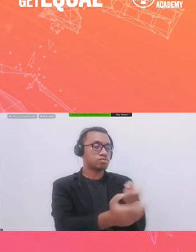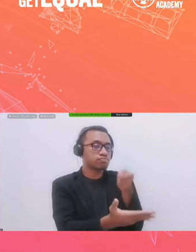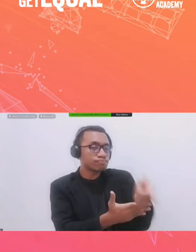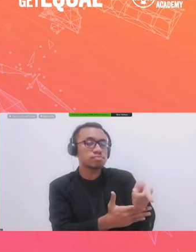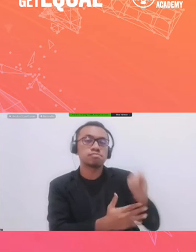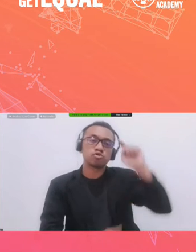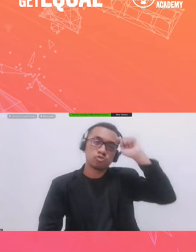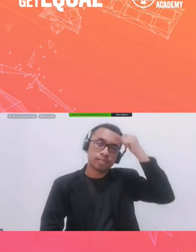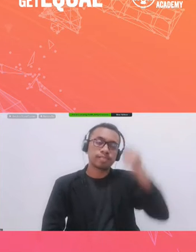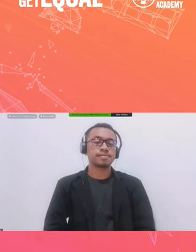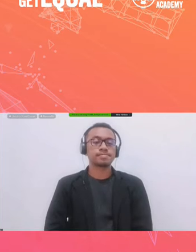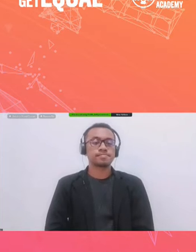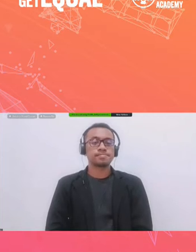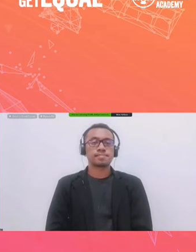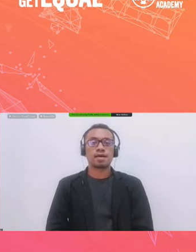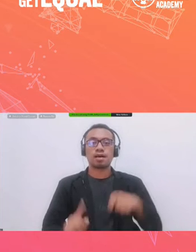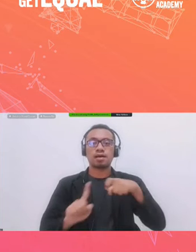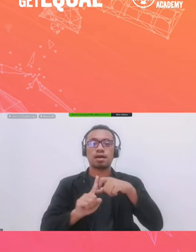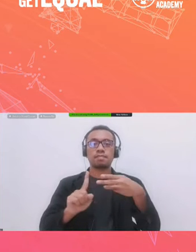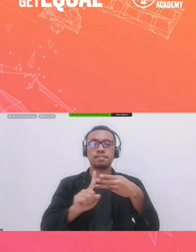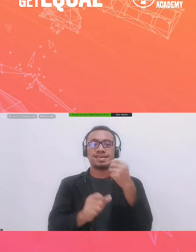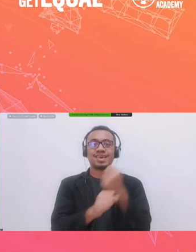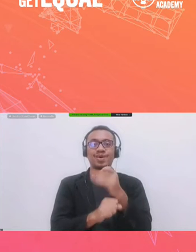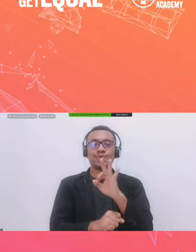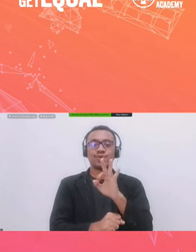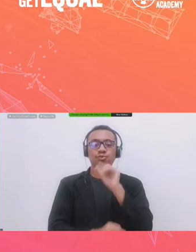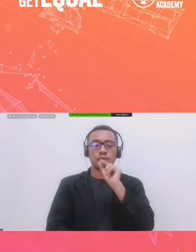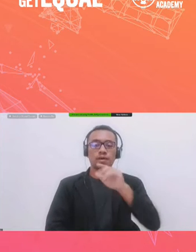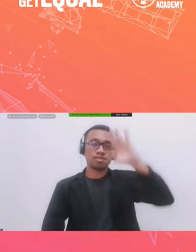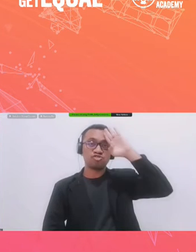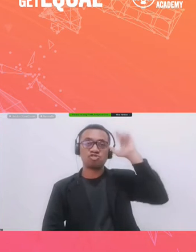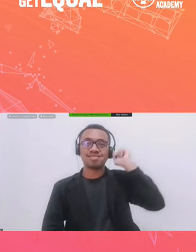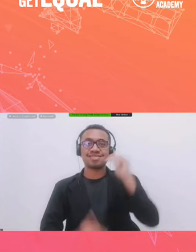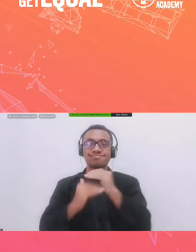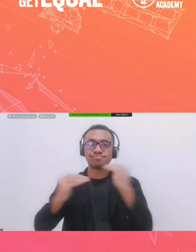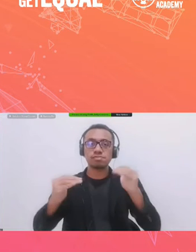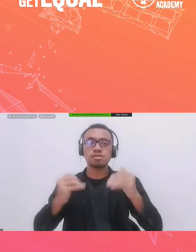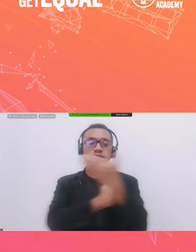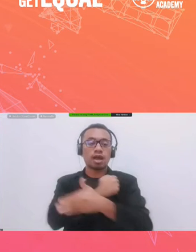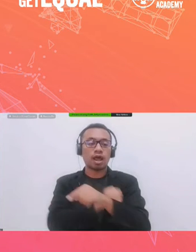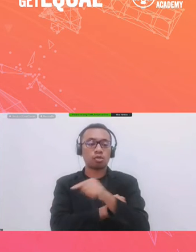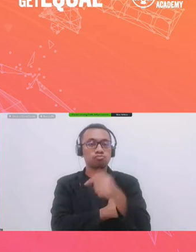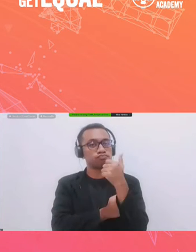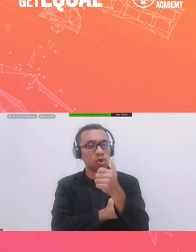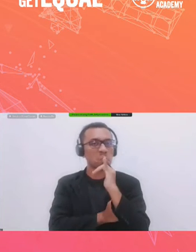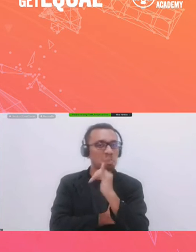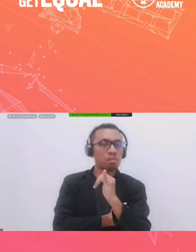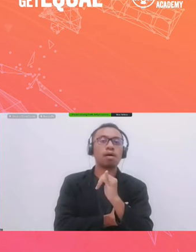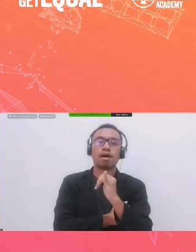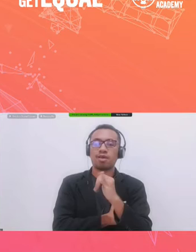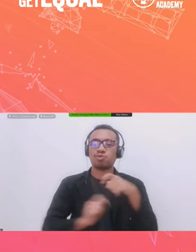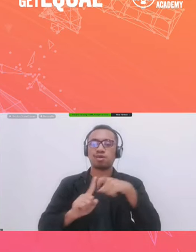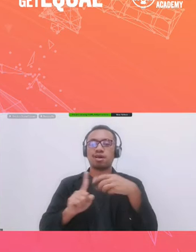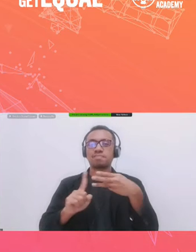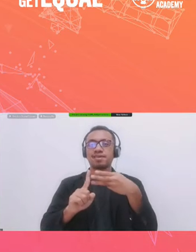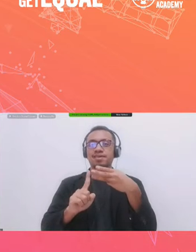sebenarnya juga indikator untuk kesetaraan gender di sebuah negara. Bagaimana kita bisa menangani ini dan melihat seperti